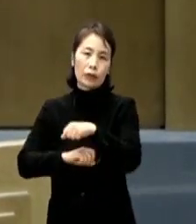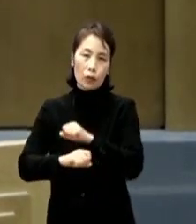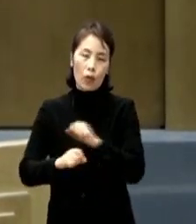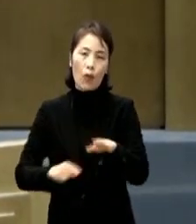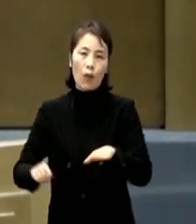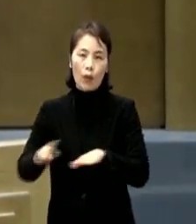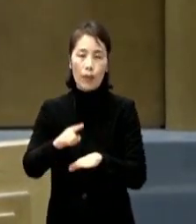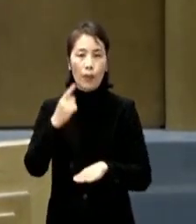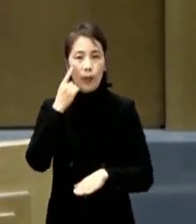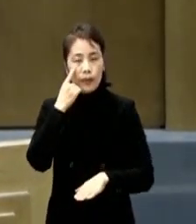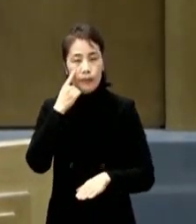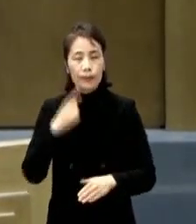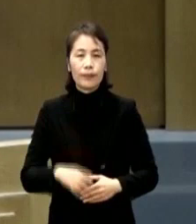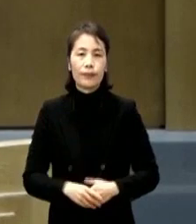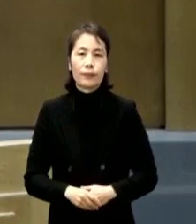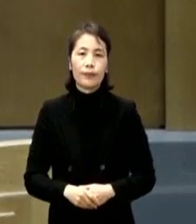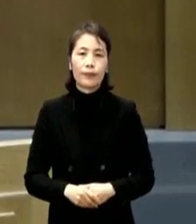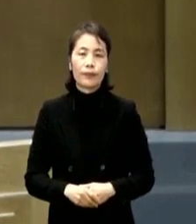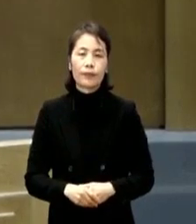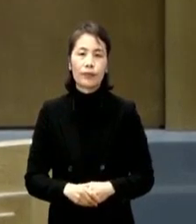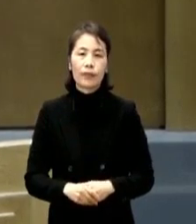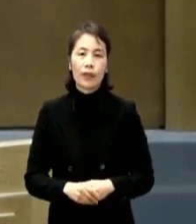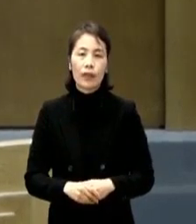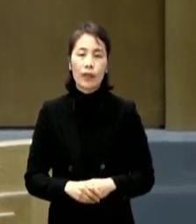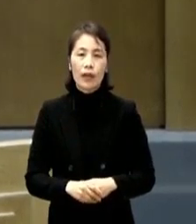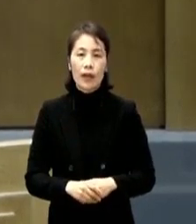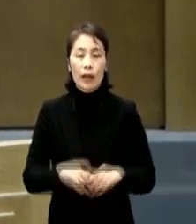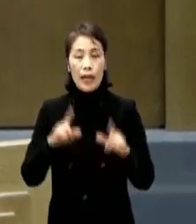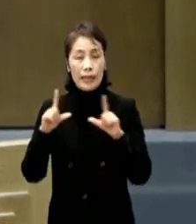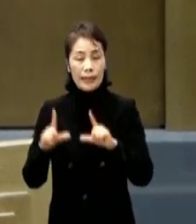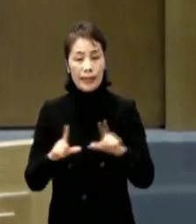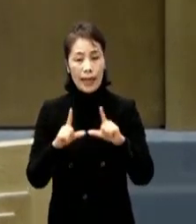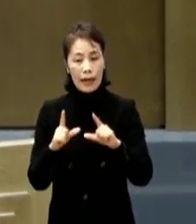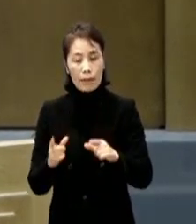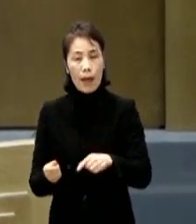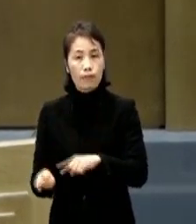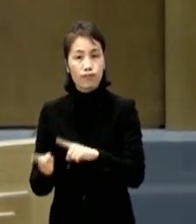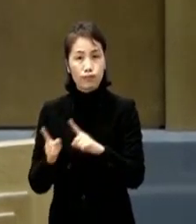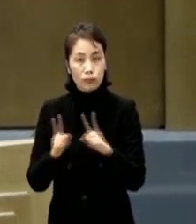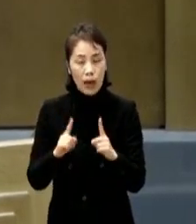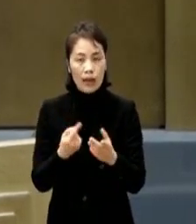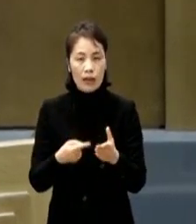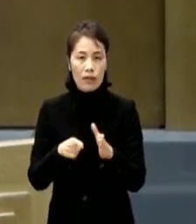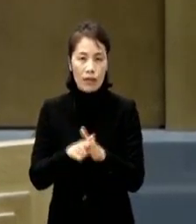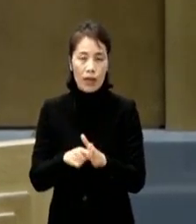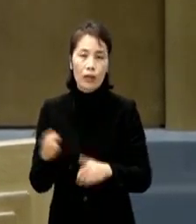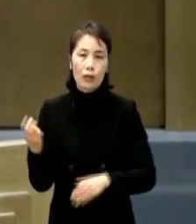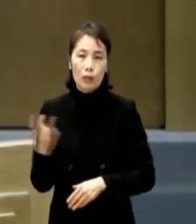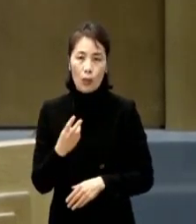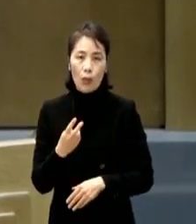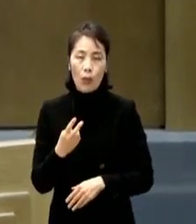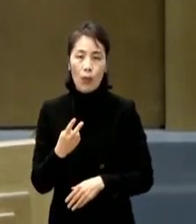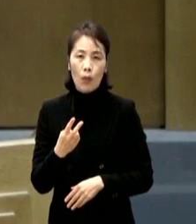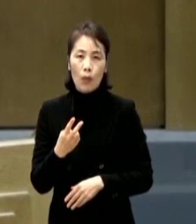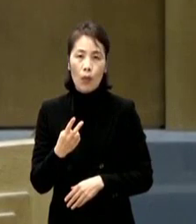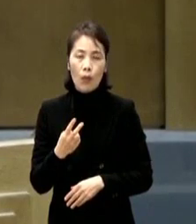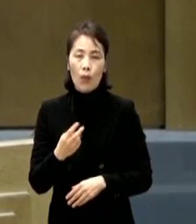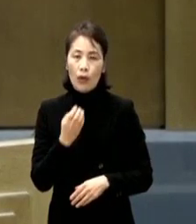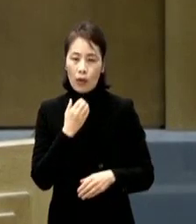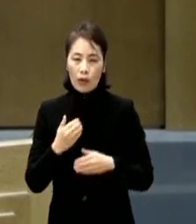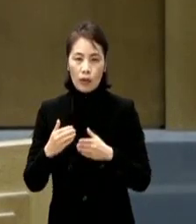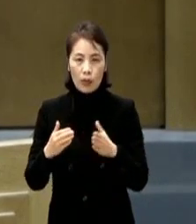뛰겠습니다. 민생과 미래를 위한 도정 주요 정책 추진에 중요한 동력을 확보할 수